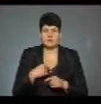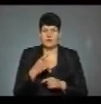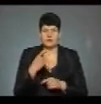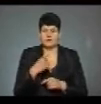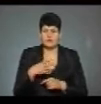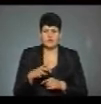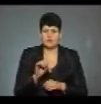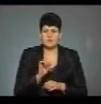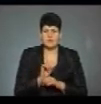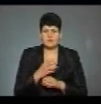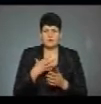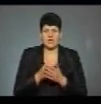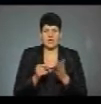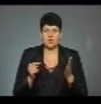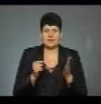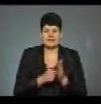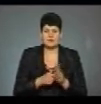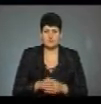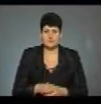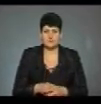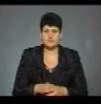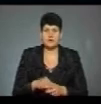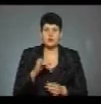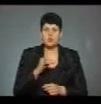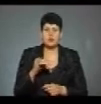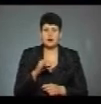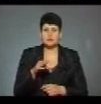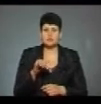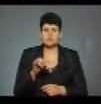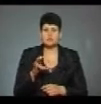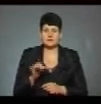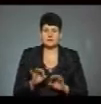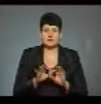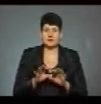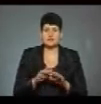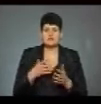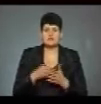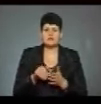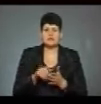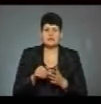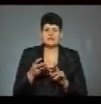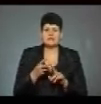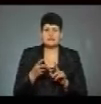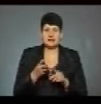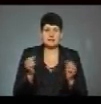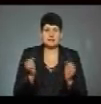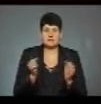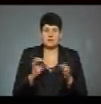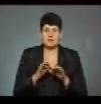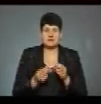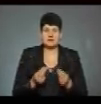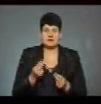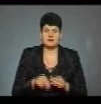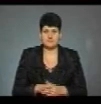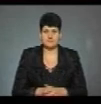зупинялися перед своєю ціллю. Юліанна Туницька прокоментувала свій виступ на 3-х зимових юнацьких олімпійських іграх